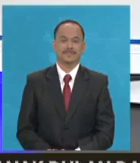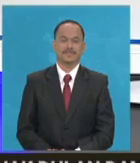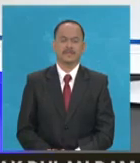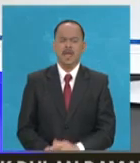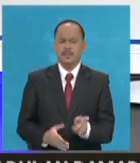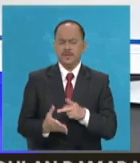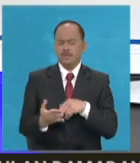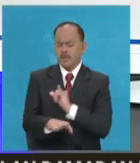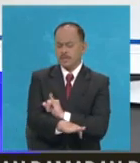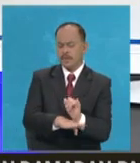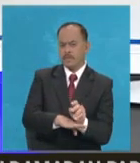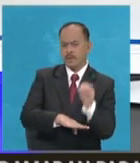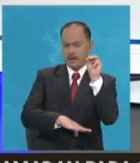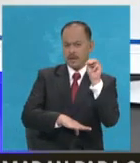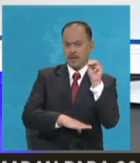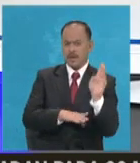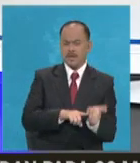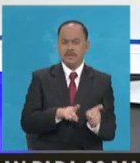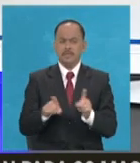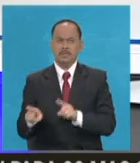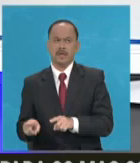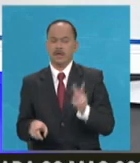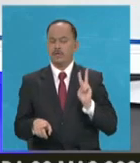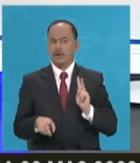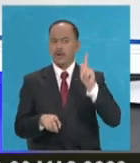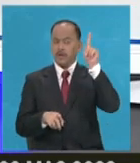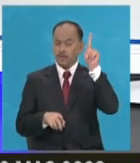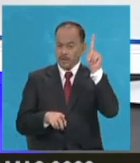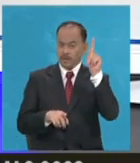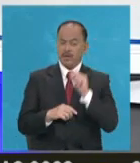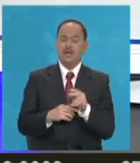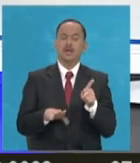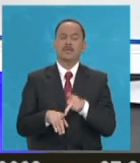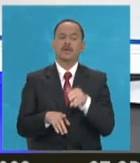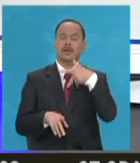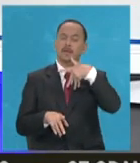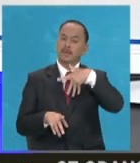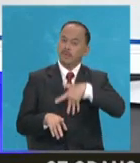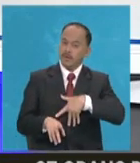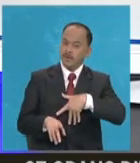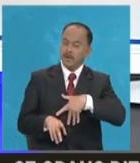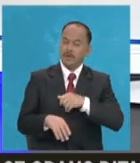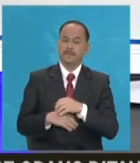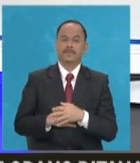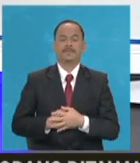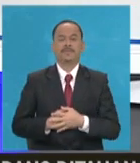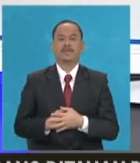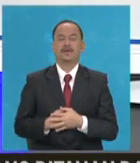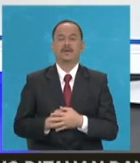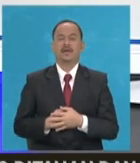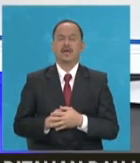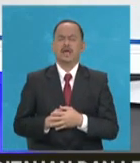peristiwa Isra dan Mi'raj sebagai kurniaan Allah Subhanahu Wa Ta'Ala kepada Nabi Muhammad Shallallahu Alaihi Wasallam